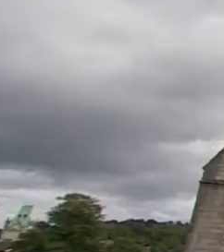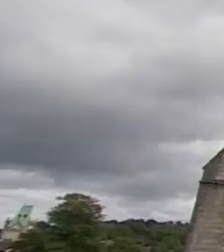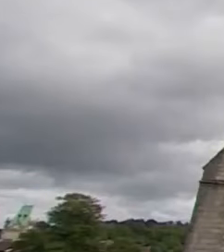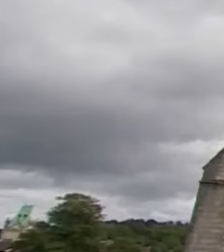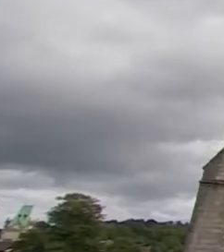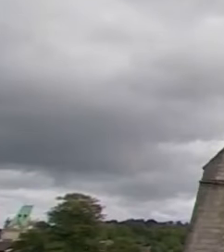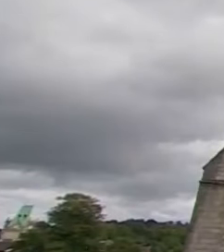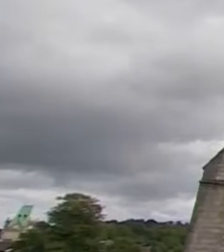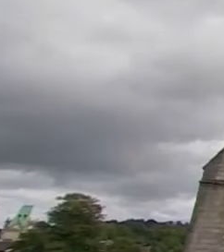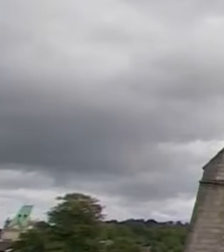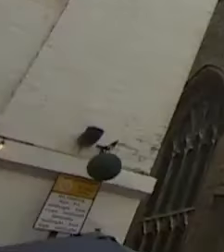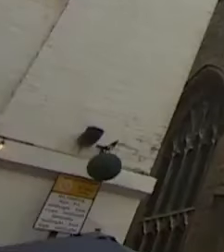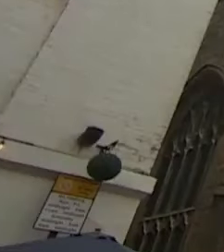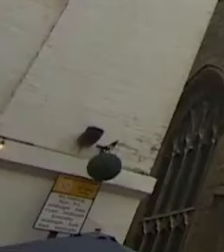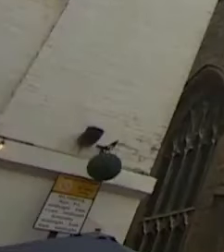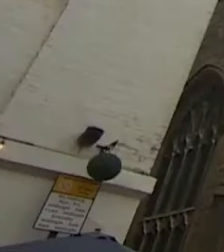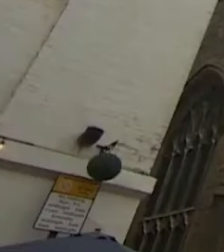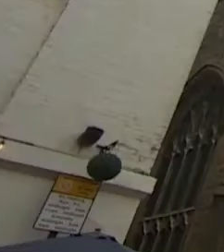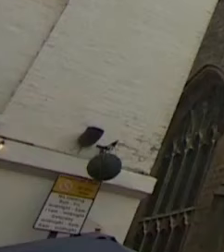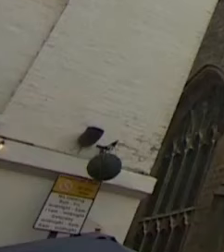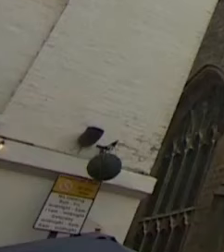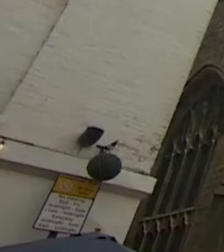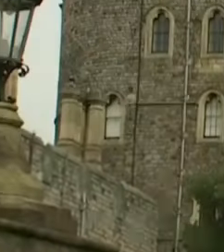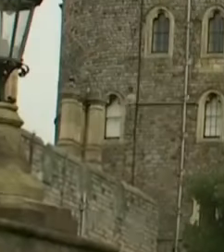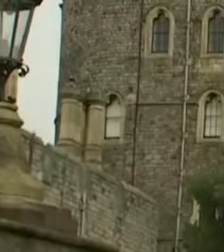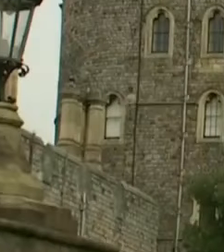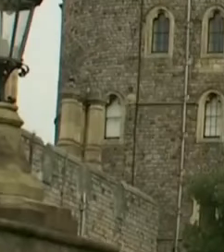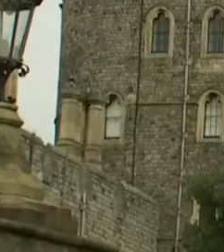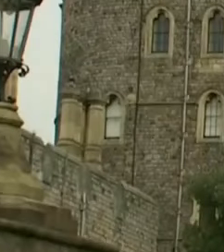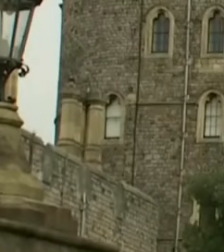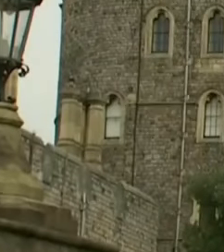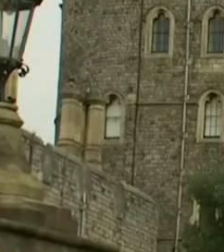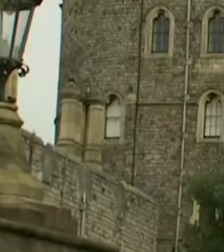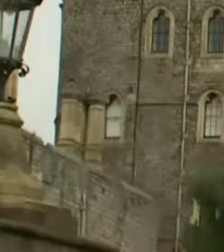Οι καμπάνες χτυπούν πένθυμα σε εμβληματικές εκκλησίες του Λονδίνου.